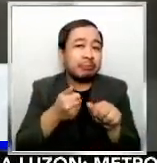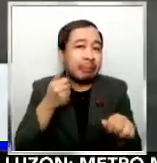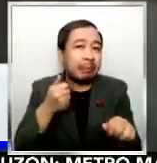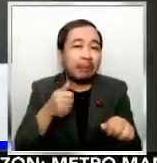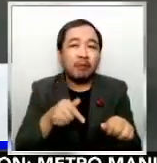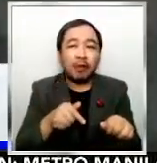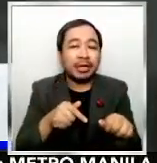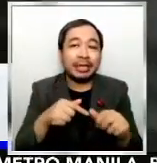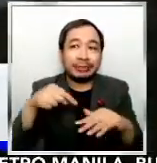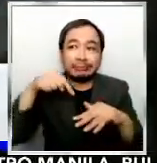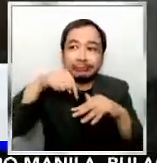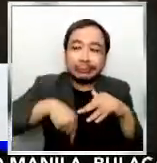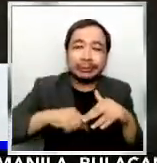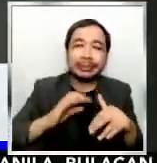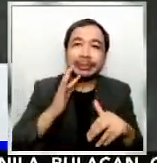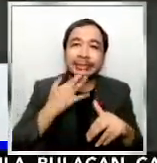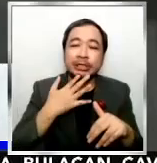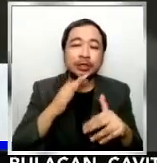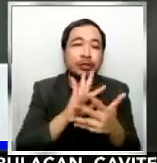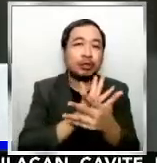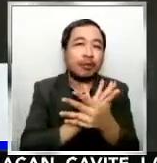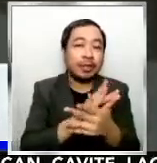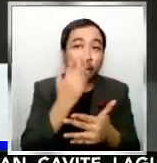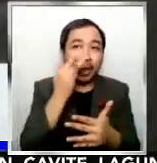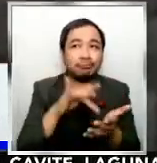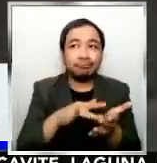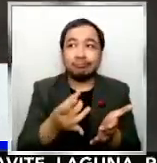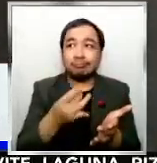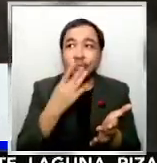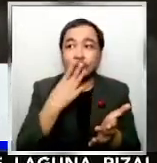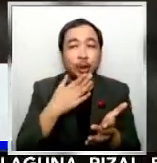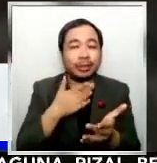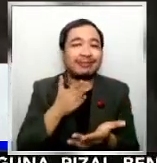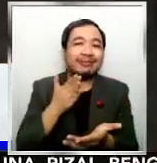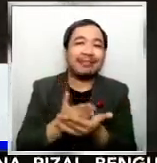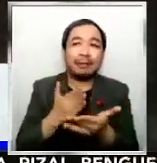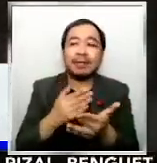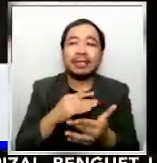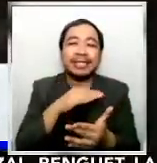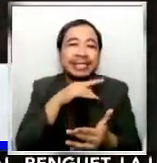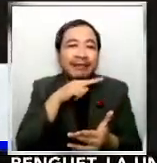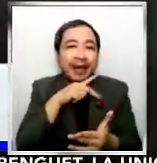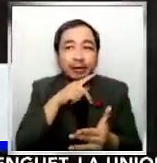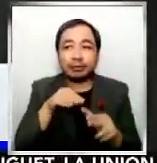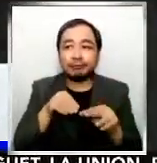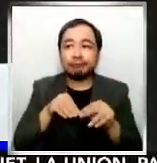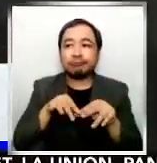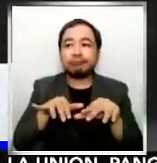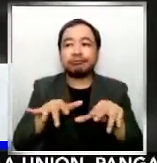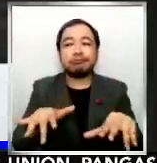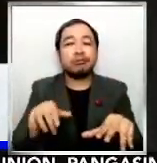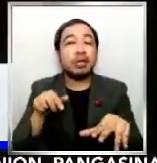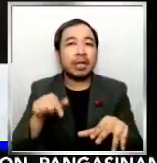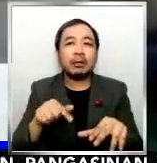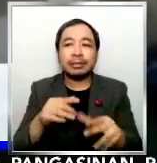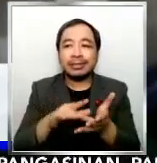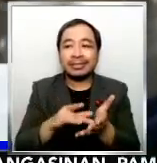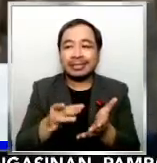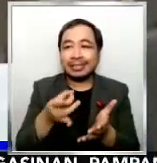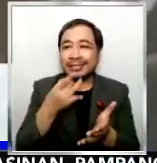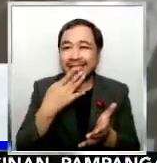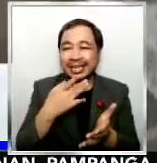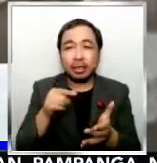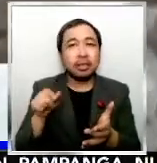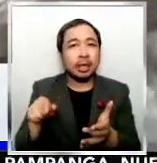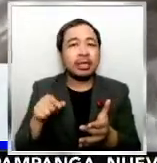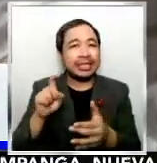COVID dahil napipigil ng gamot ang pagpaparami ng virus. Capsule ang gamot na Molnupiravir na kailangang inumin sa loob ng